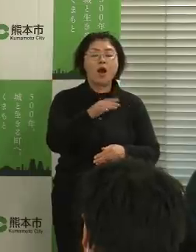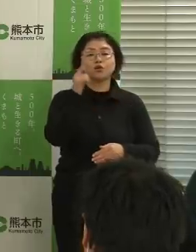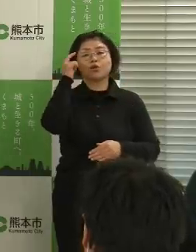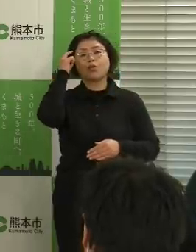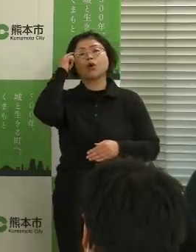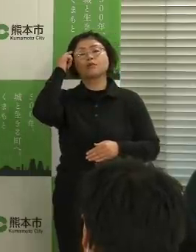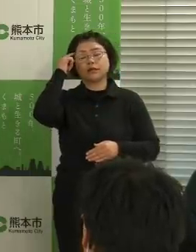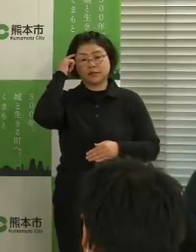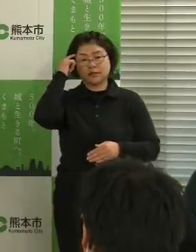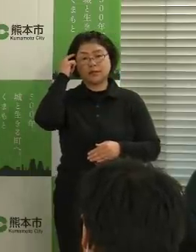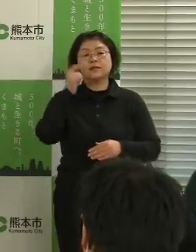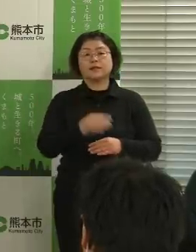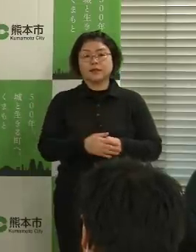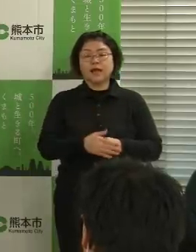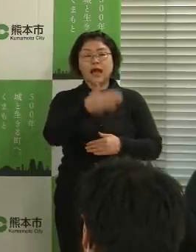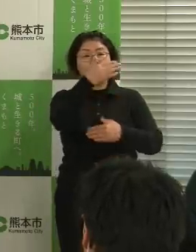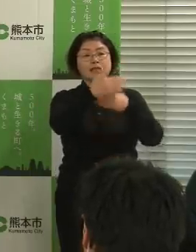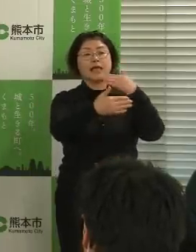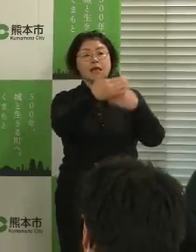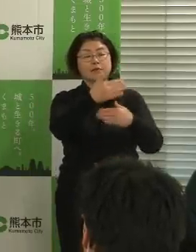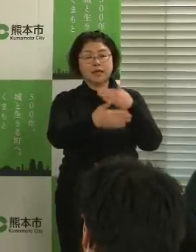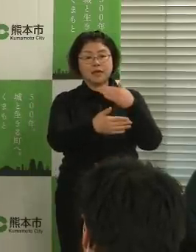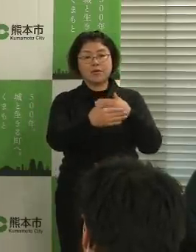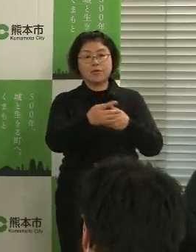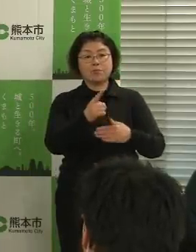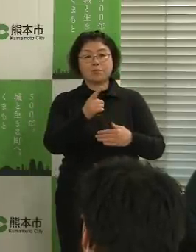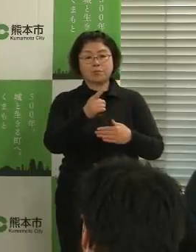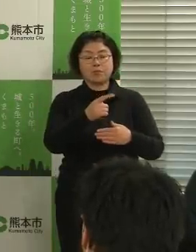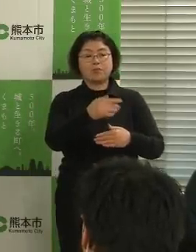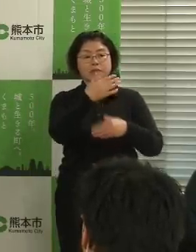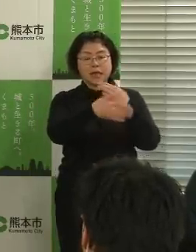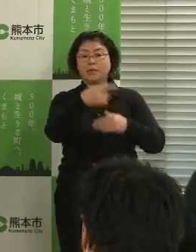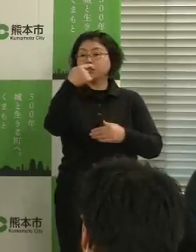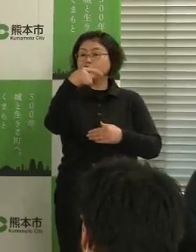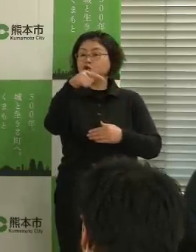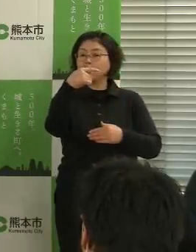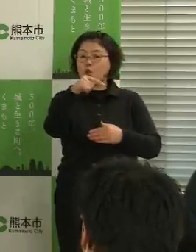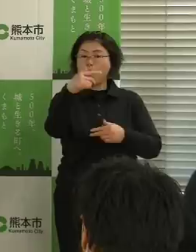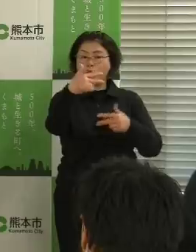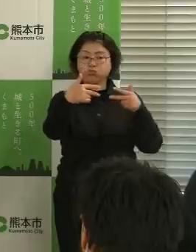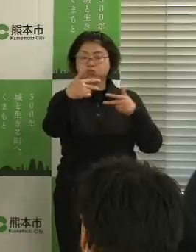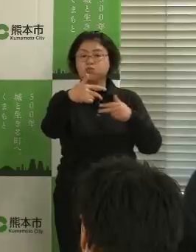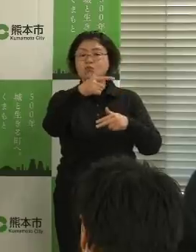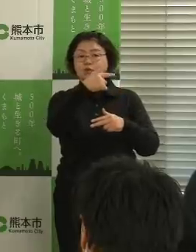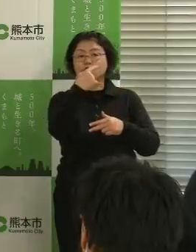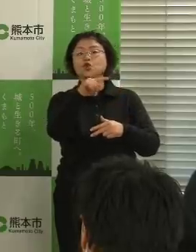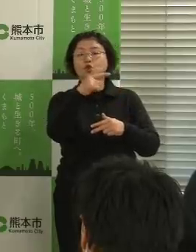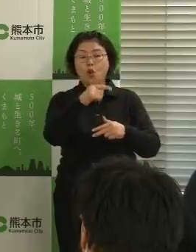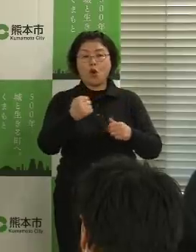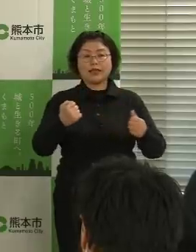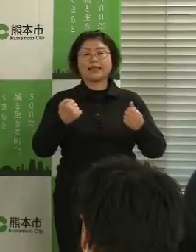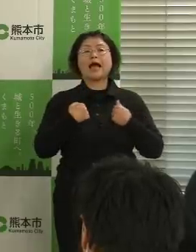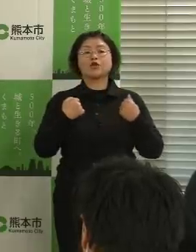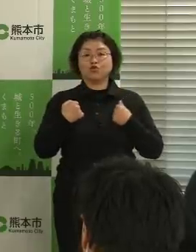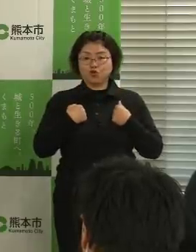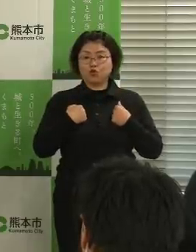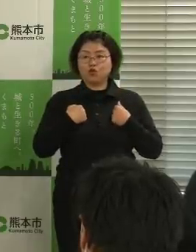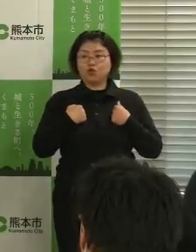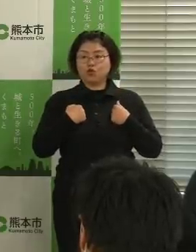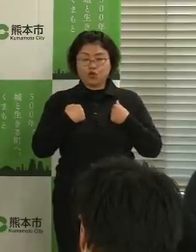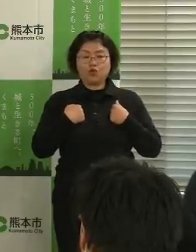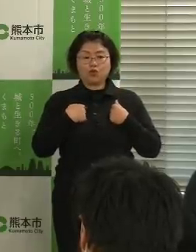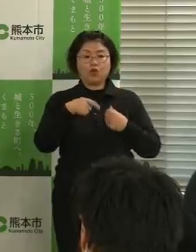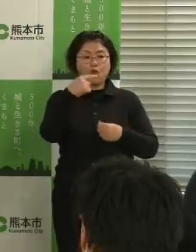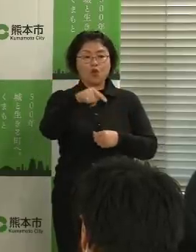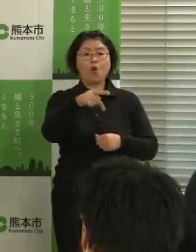のテレビの方をご覧になった、テレビ授業の方をご覧になったら分かると思いますが、体育の強化があの